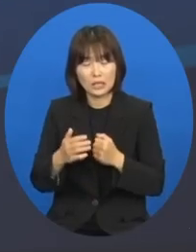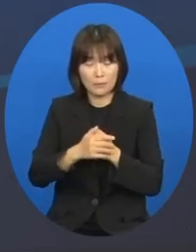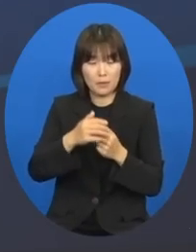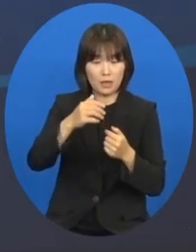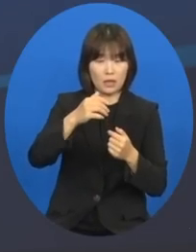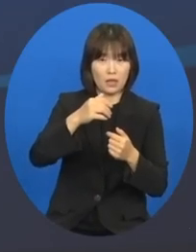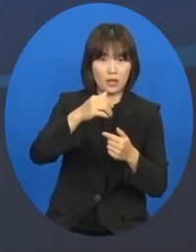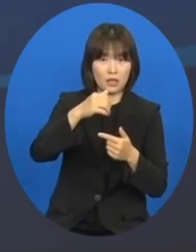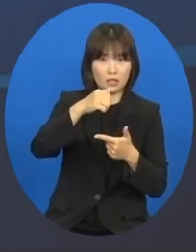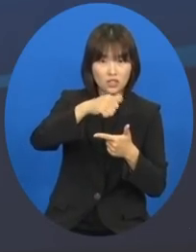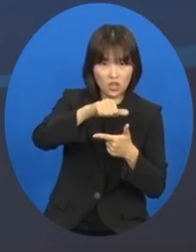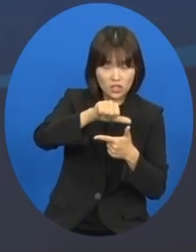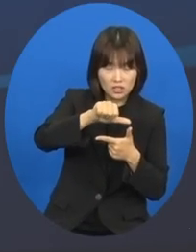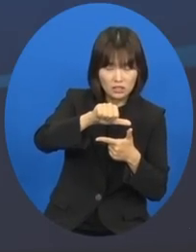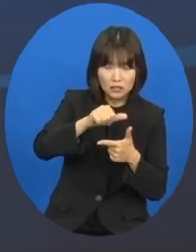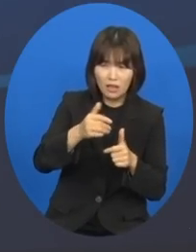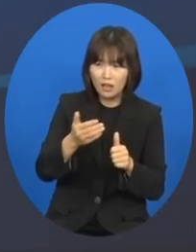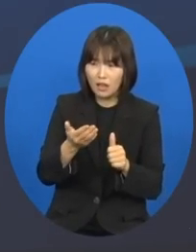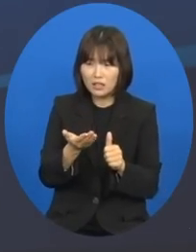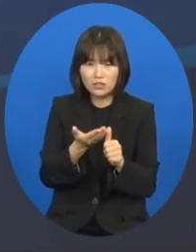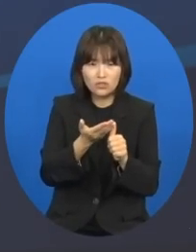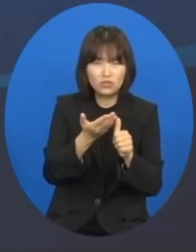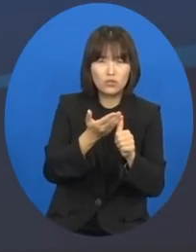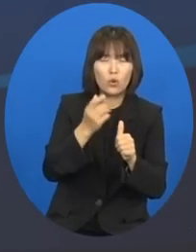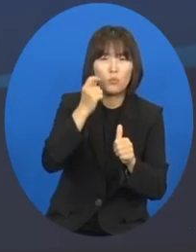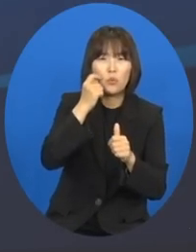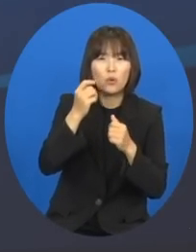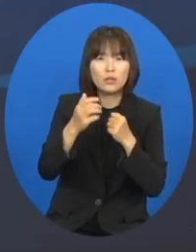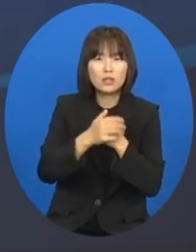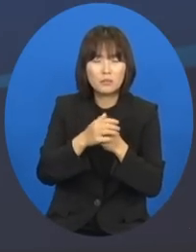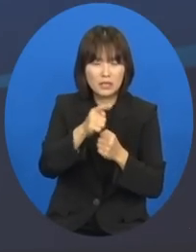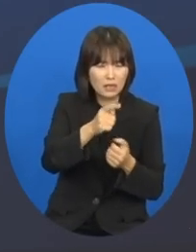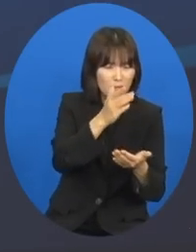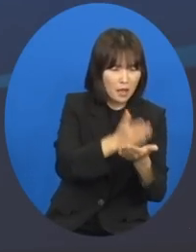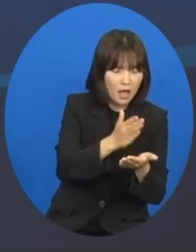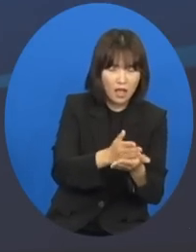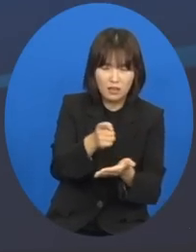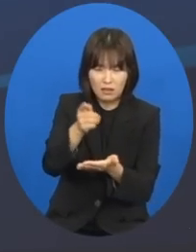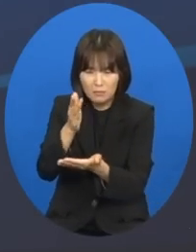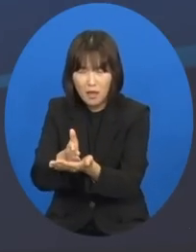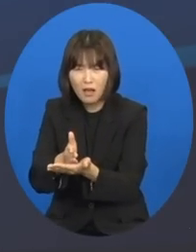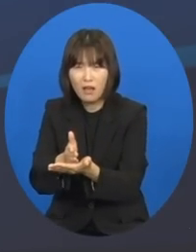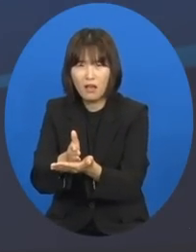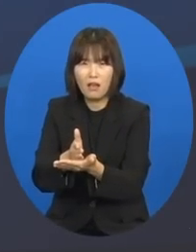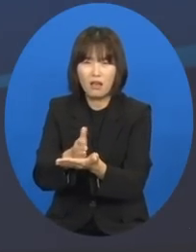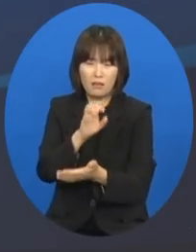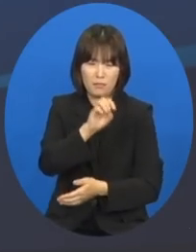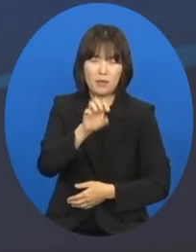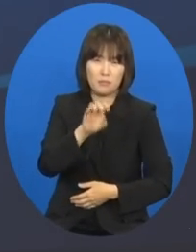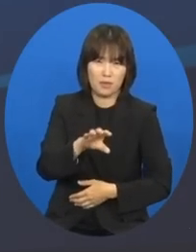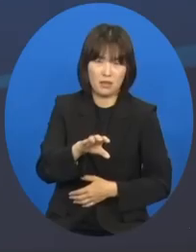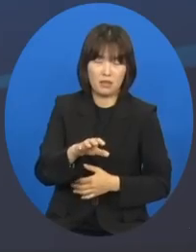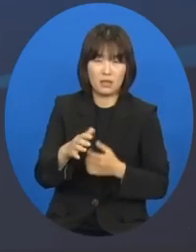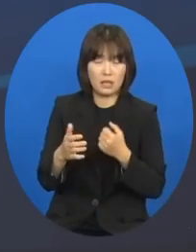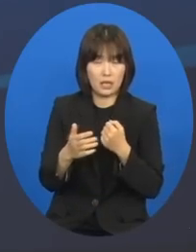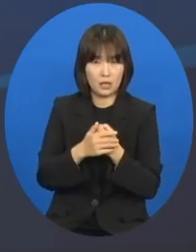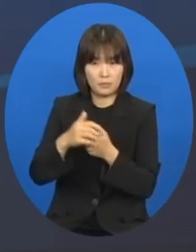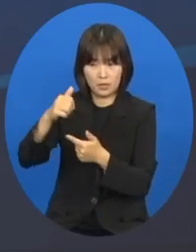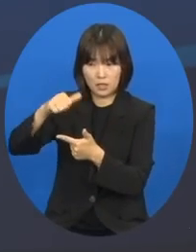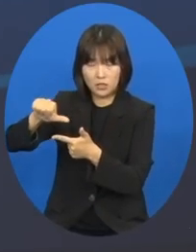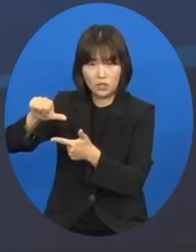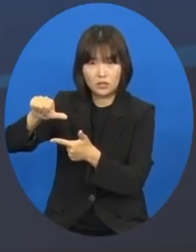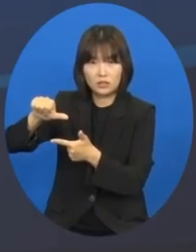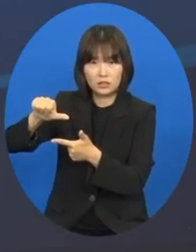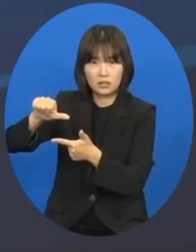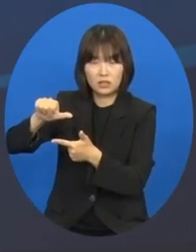저거 해라 막 끊임없이 율법적인 기준을 아이에게 요구했거든요 그러다 보니까 첫째들에게는 참